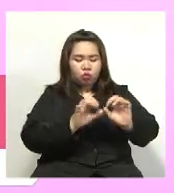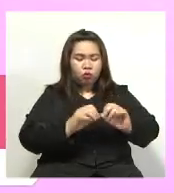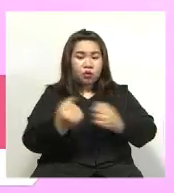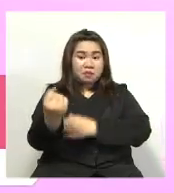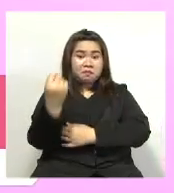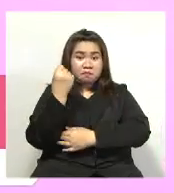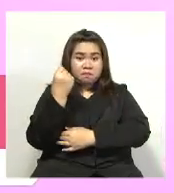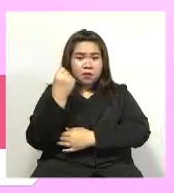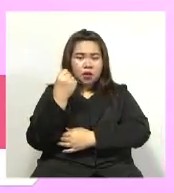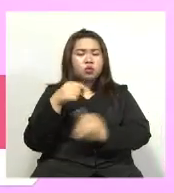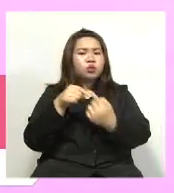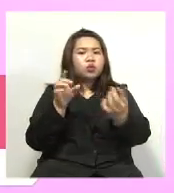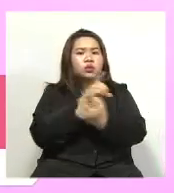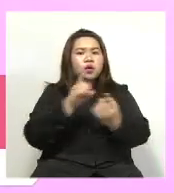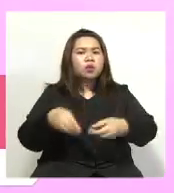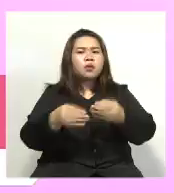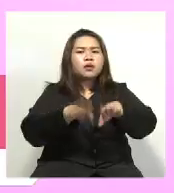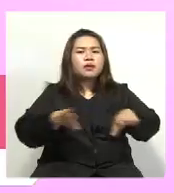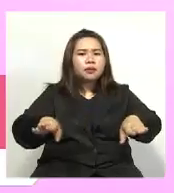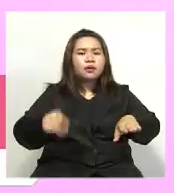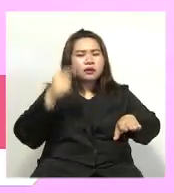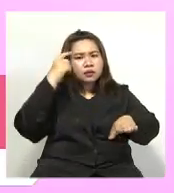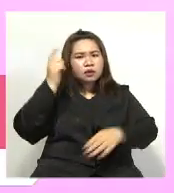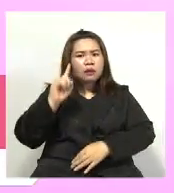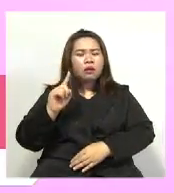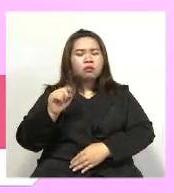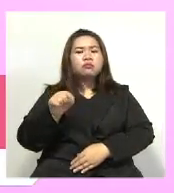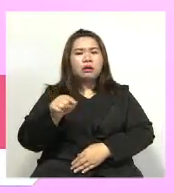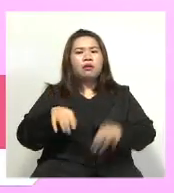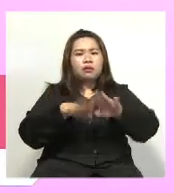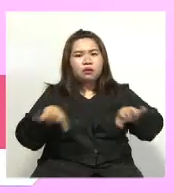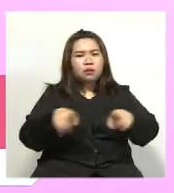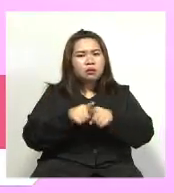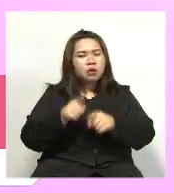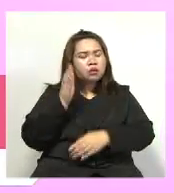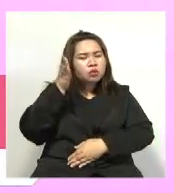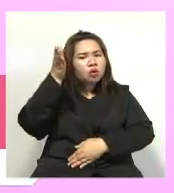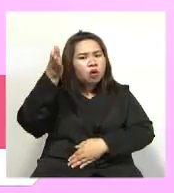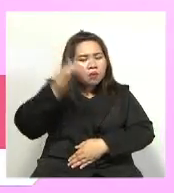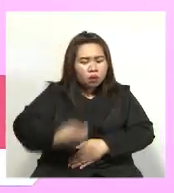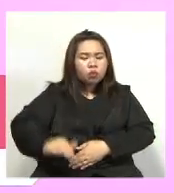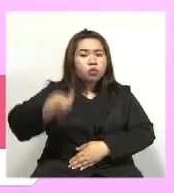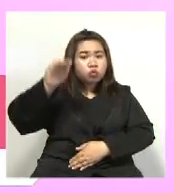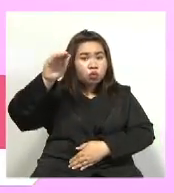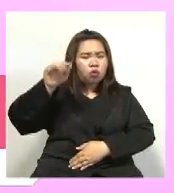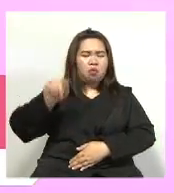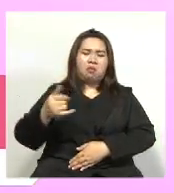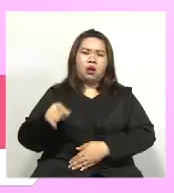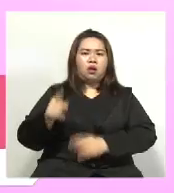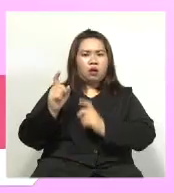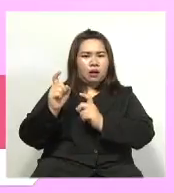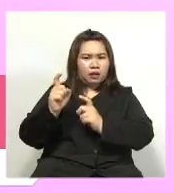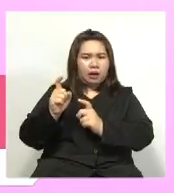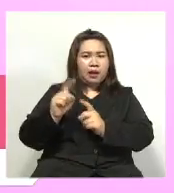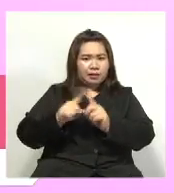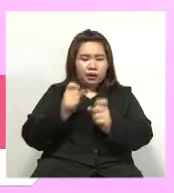งทางสังคมให้กับเด็กและเยาวชนซึ่งถือว่าเป็นอนาคตของชาติและเป็นกลุ่มเสี่ยงที่ให้เกิดเป็นรูปธร